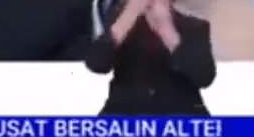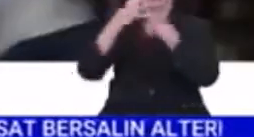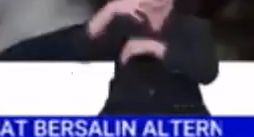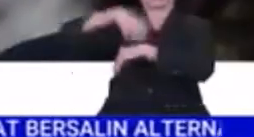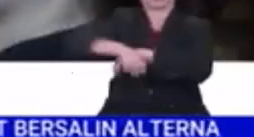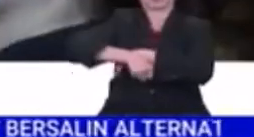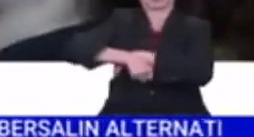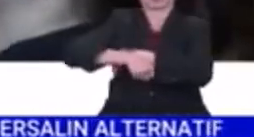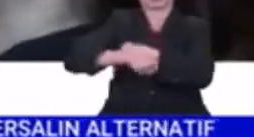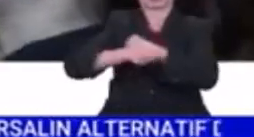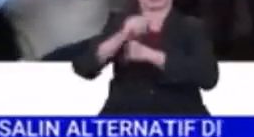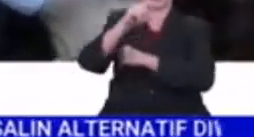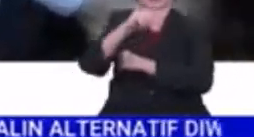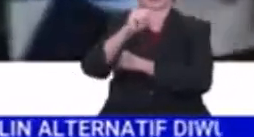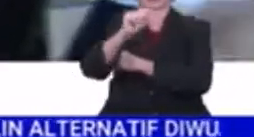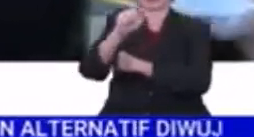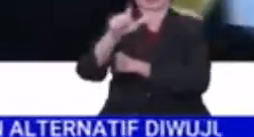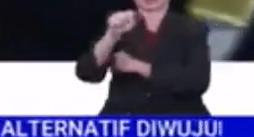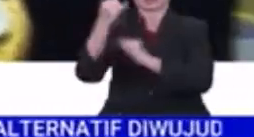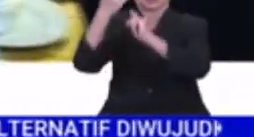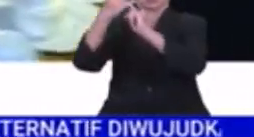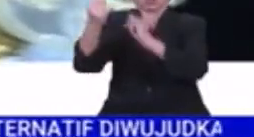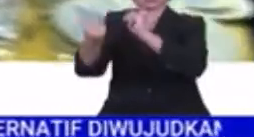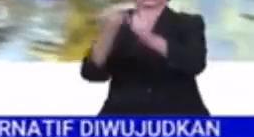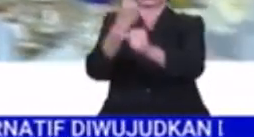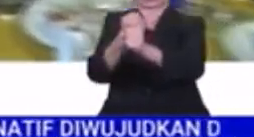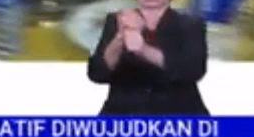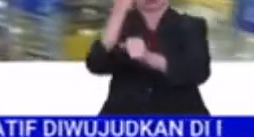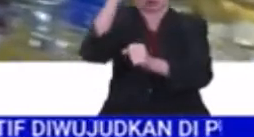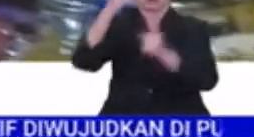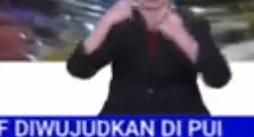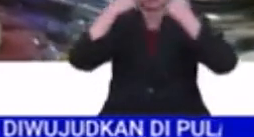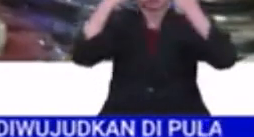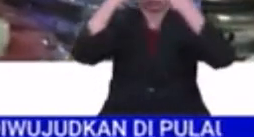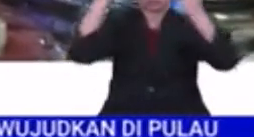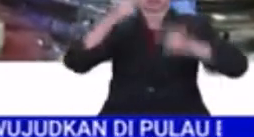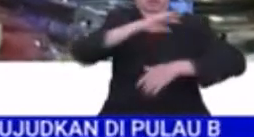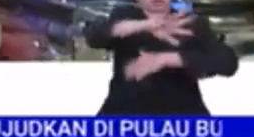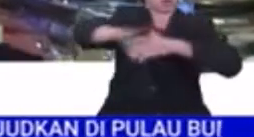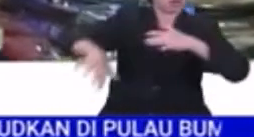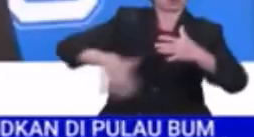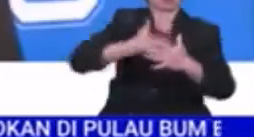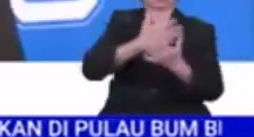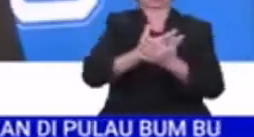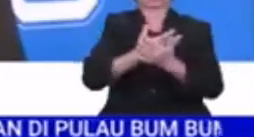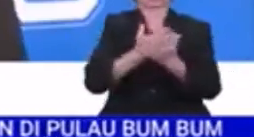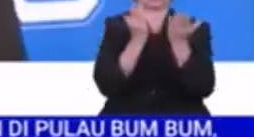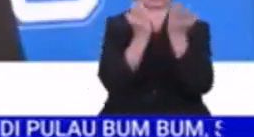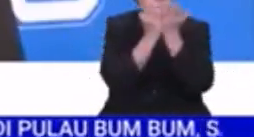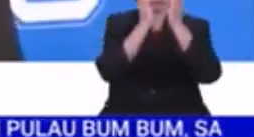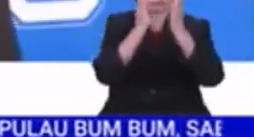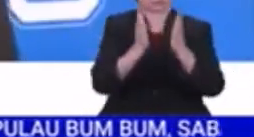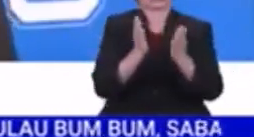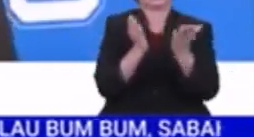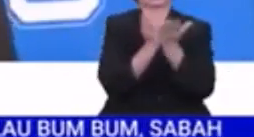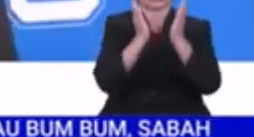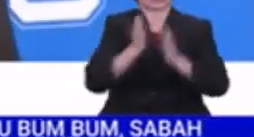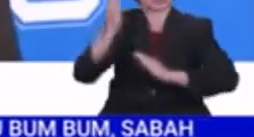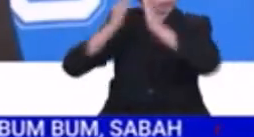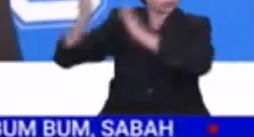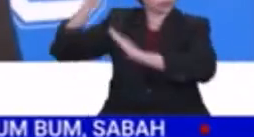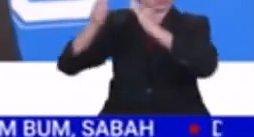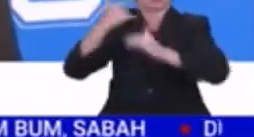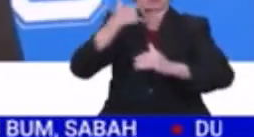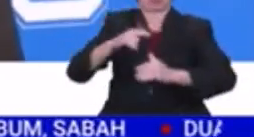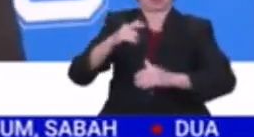malam hagala di ujung tahun yang akan dijadikan oleh kesemua Aluna yang tidak hadir pada hari ini klinik